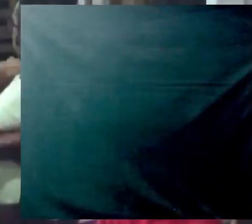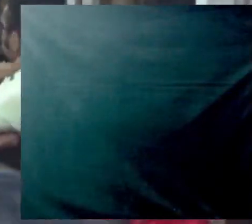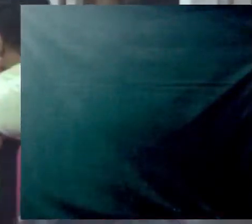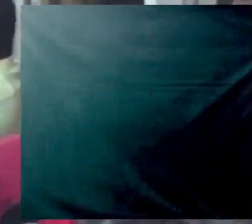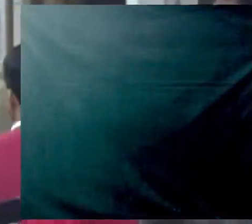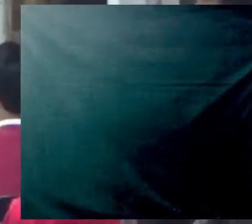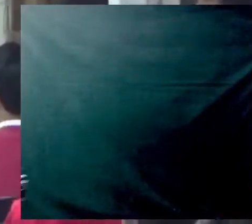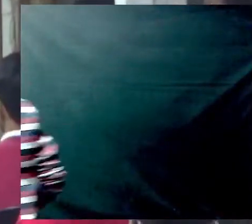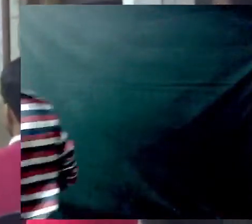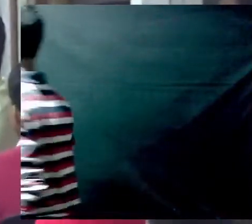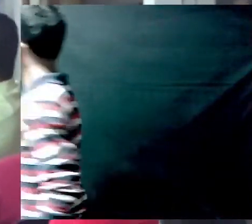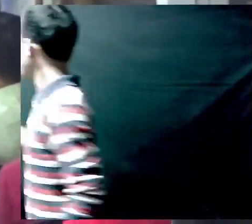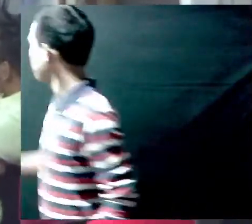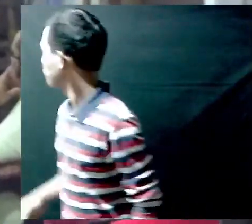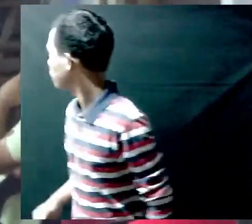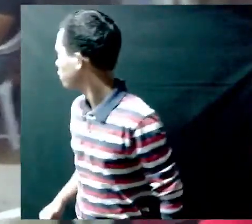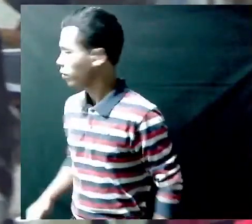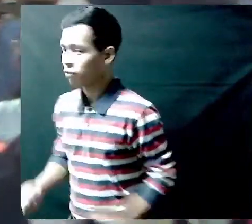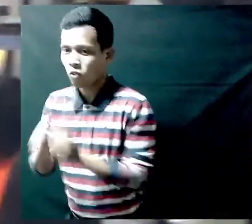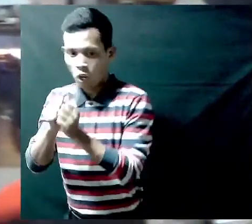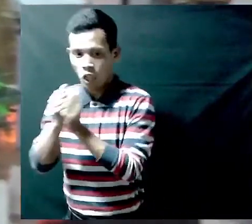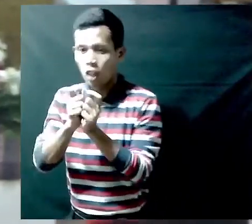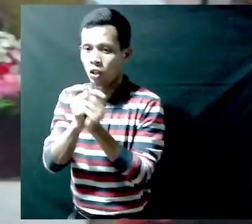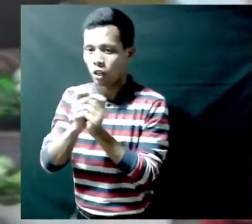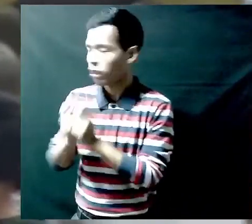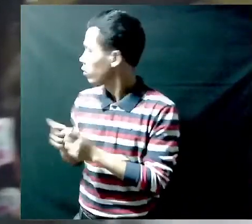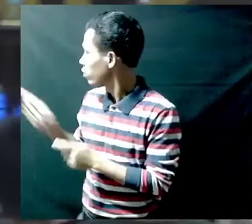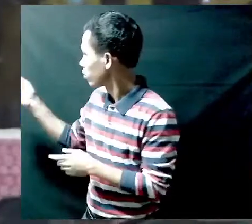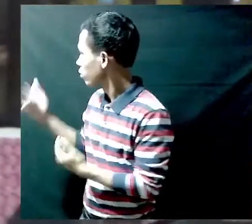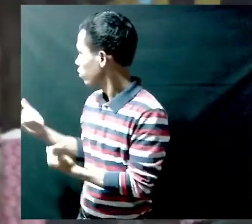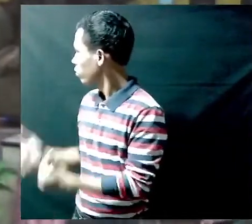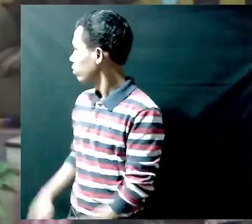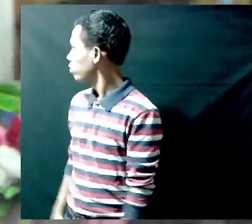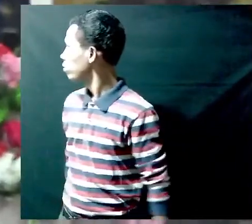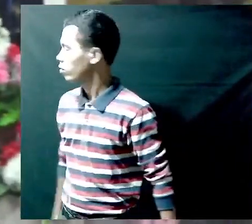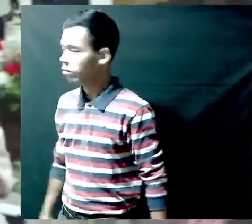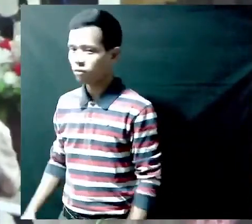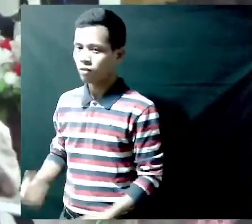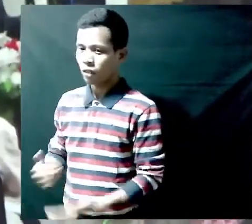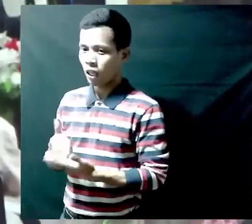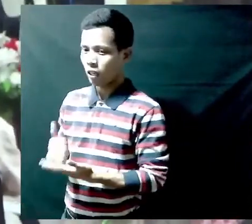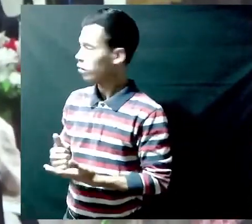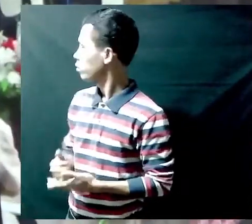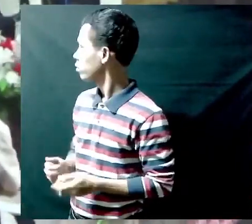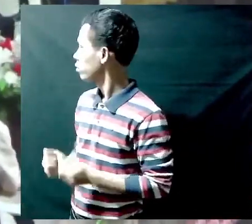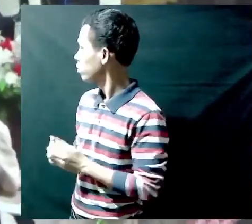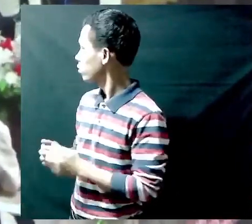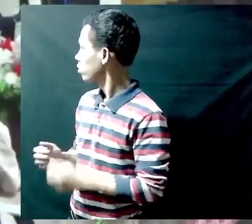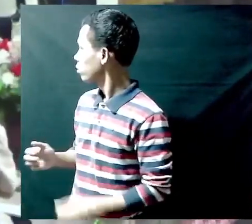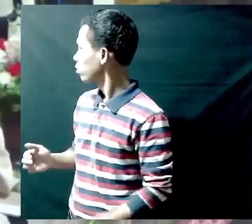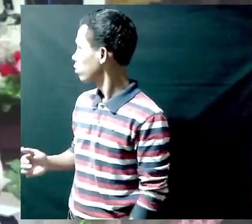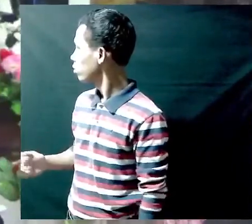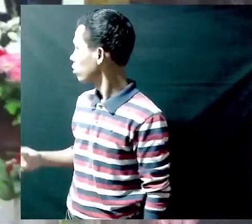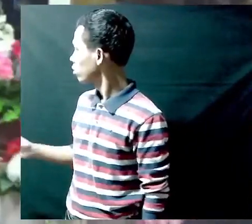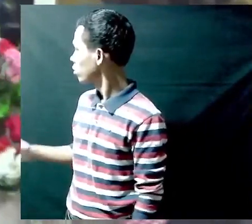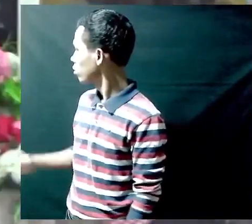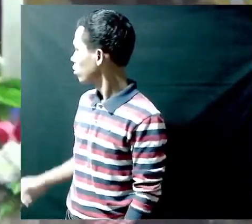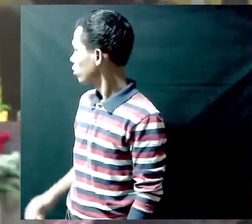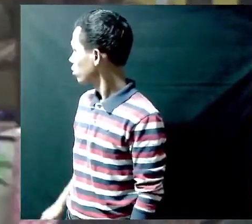ha? Hali, sumahan kita. Yun. Ayan. Kunin mo, Brad. Yun. Okay. Dito.